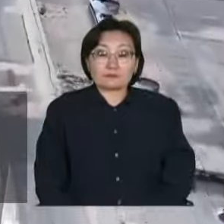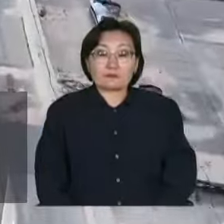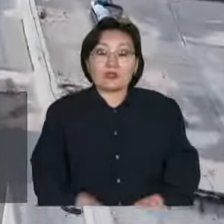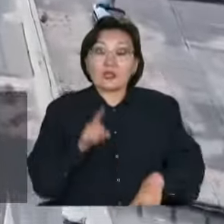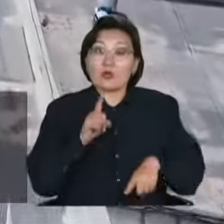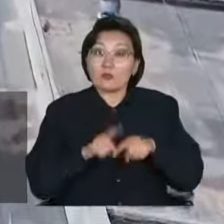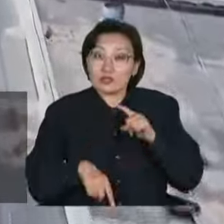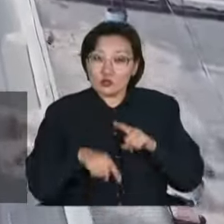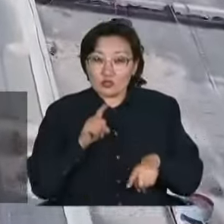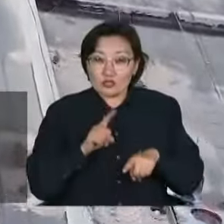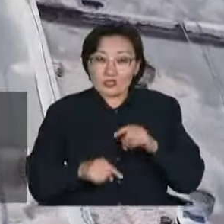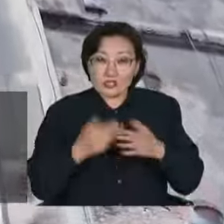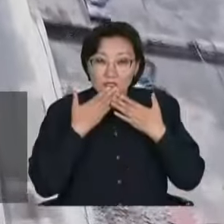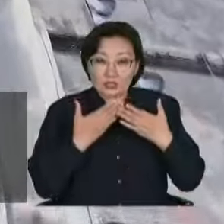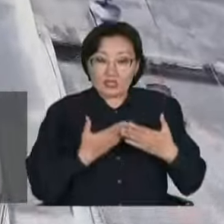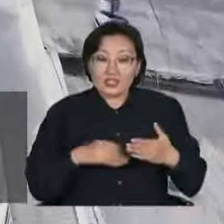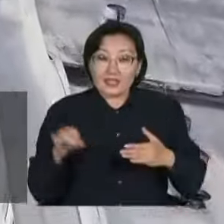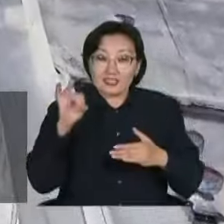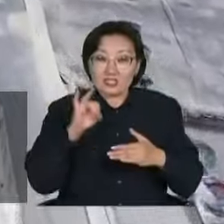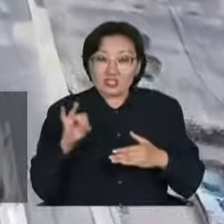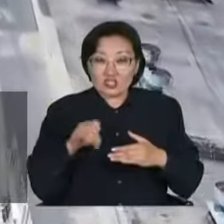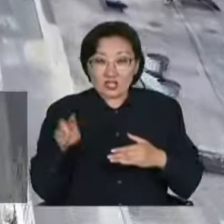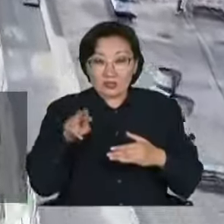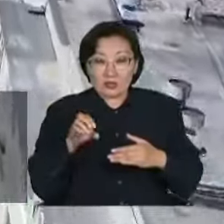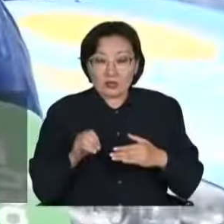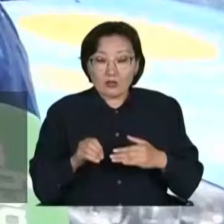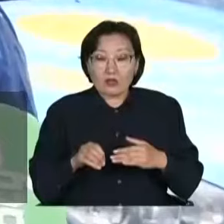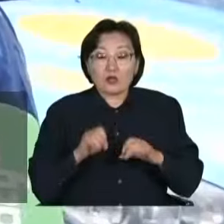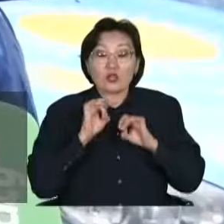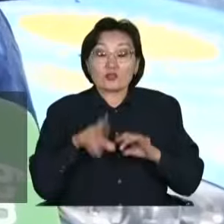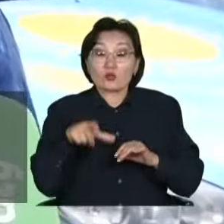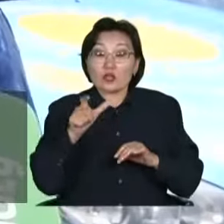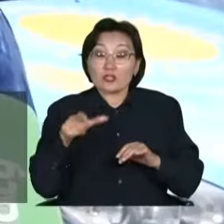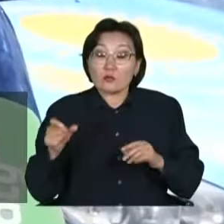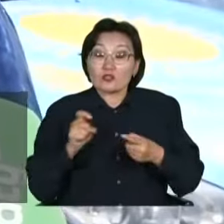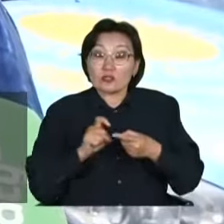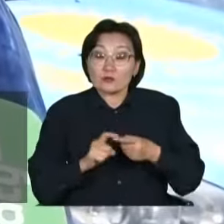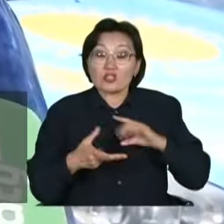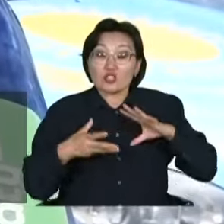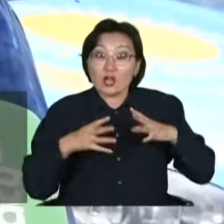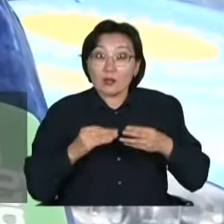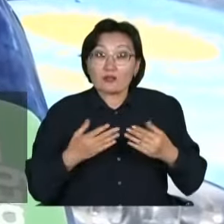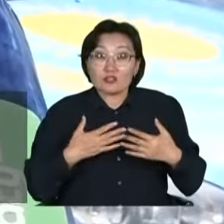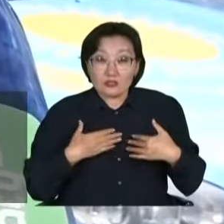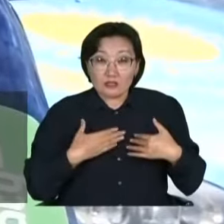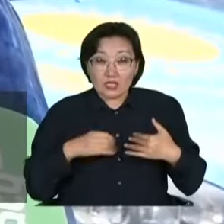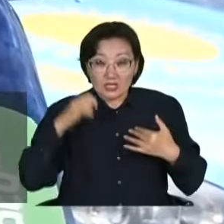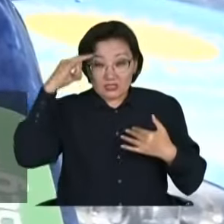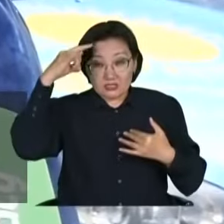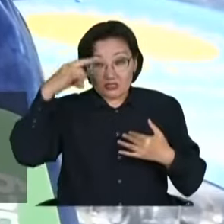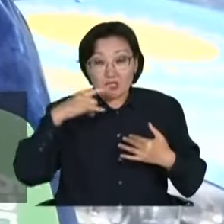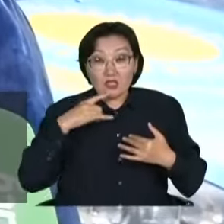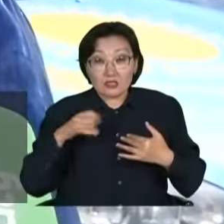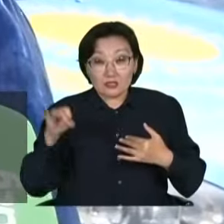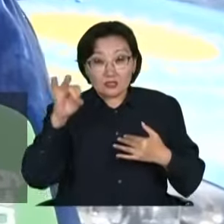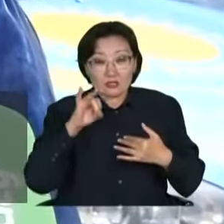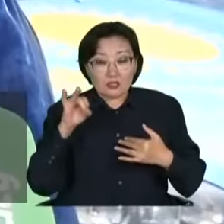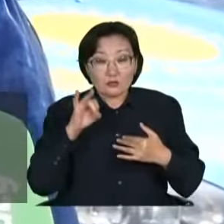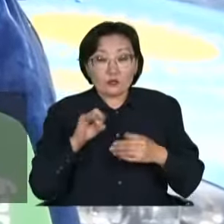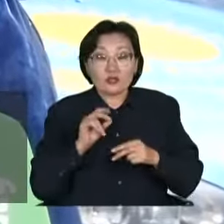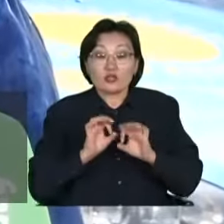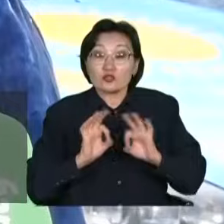Патриотты, тарихи және тұлғаларымыз туралы жалпы өзіміздің қазақтың тарихын ұғындырып